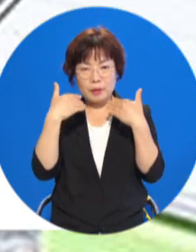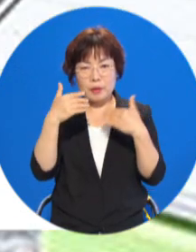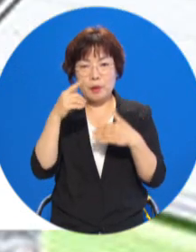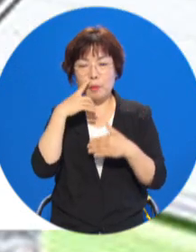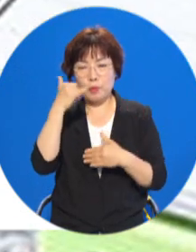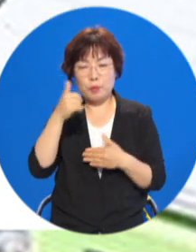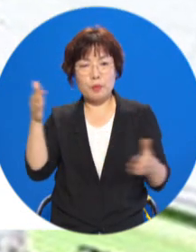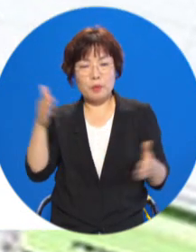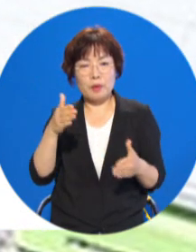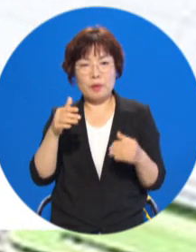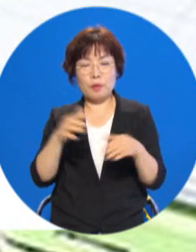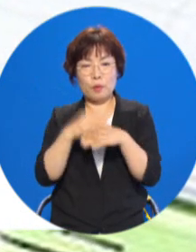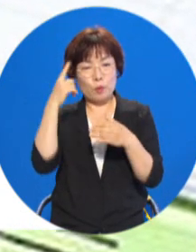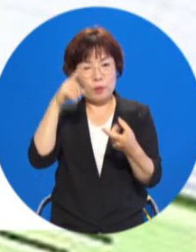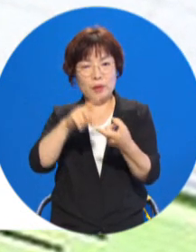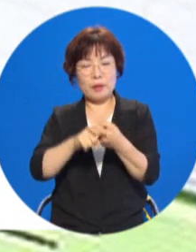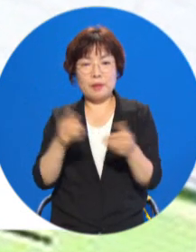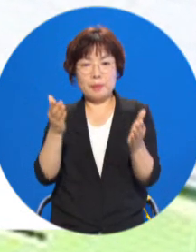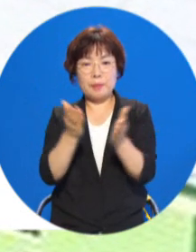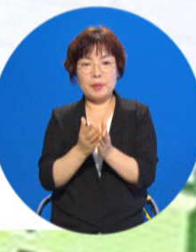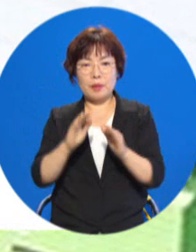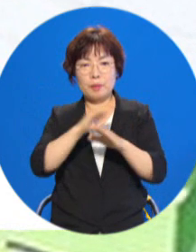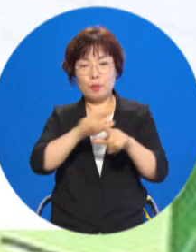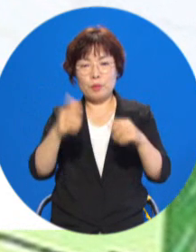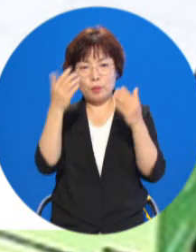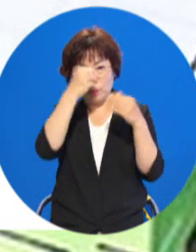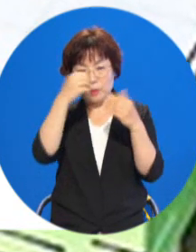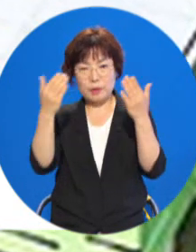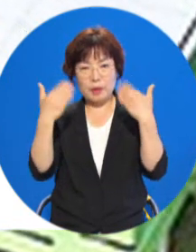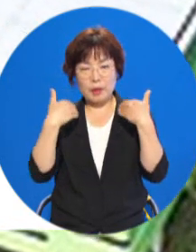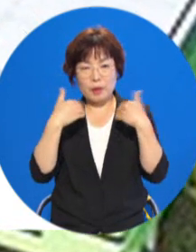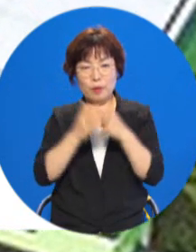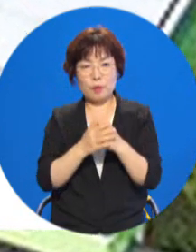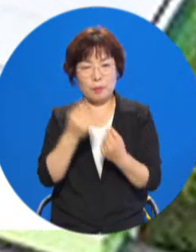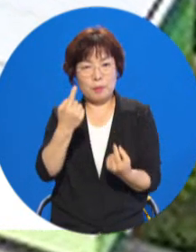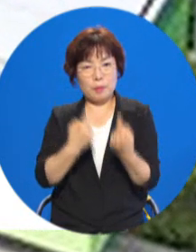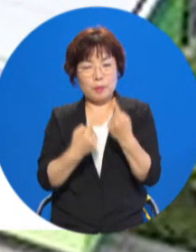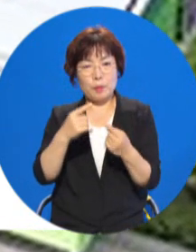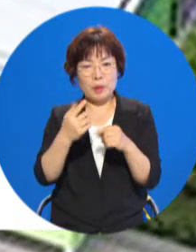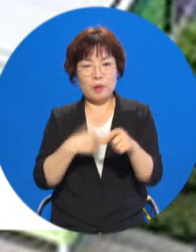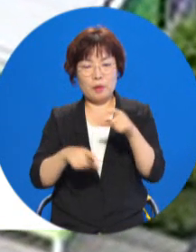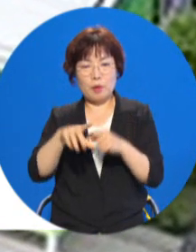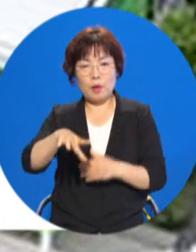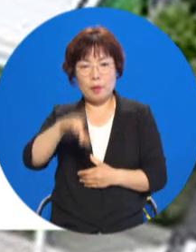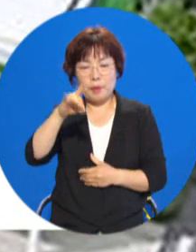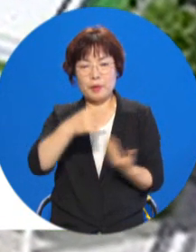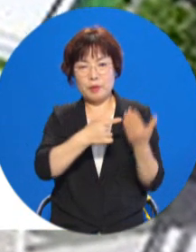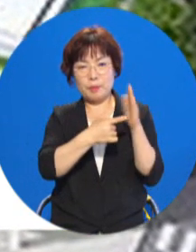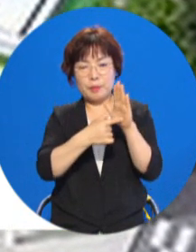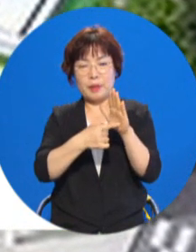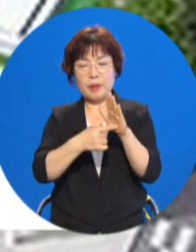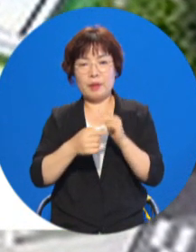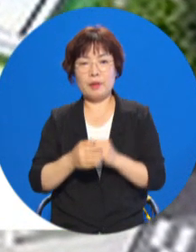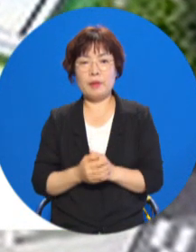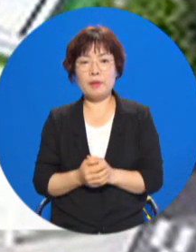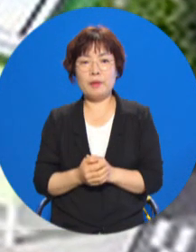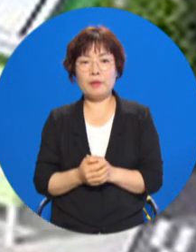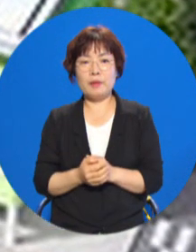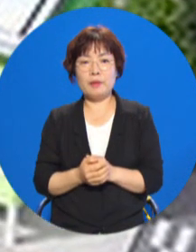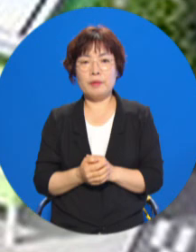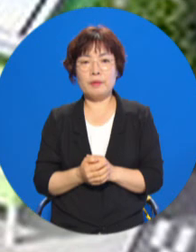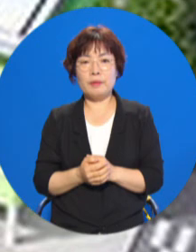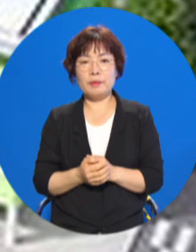학생과 학부모들의 관심에 맞춰 도내 고등학생의 신입생 전형보다 공고를 앞당겼다고